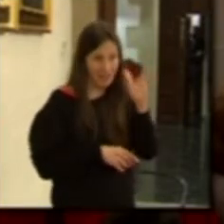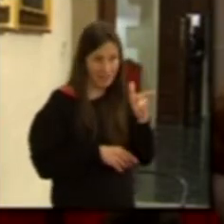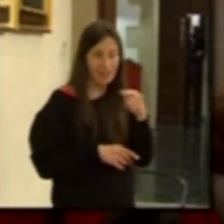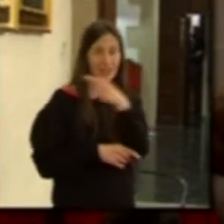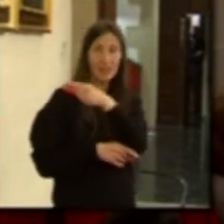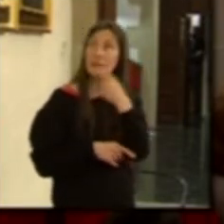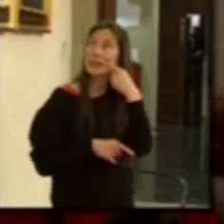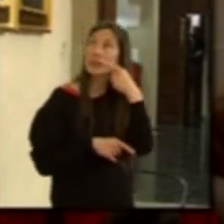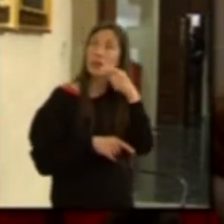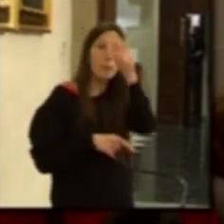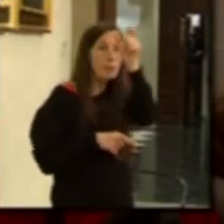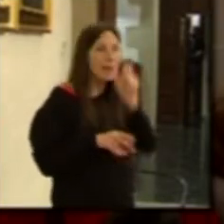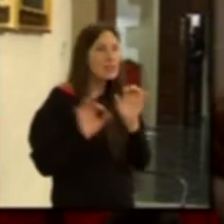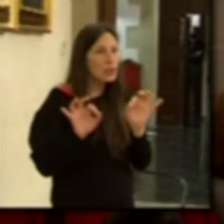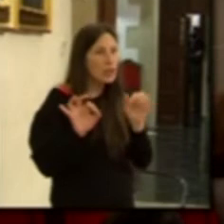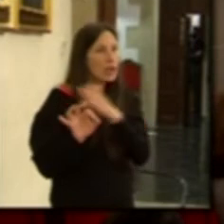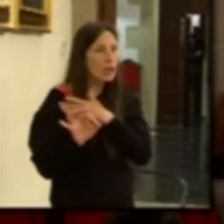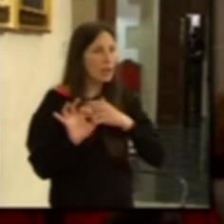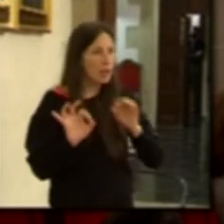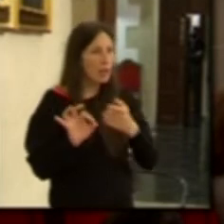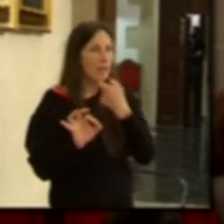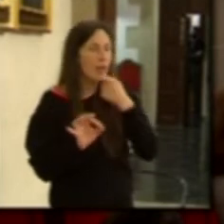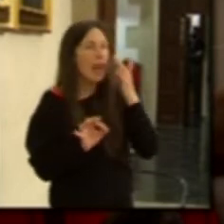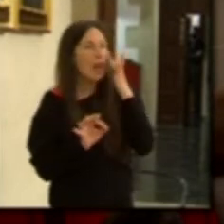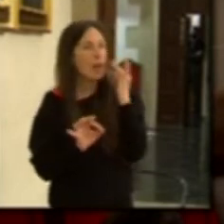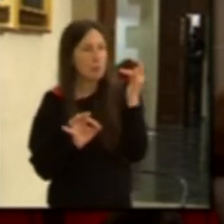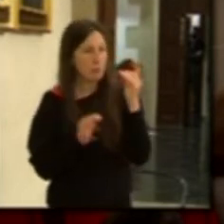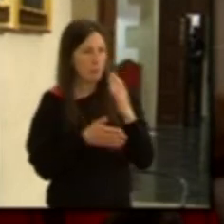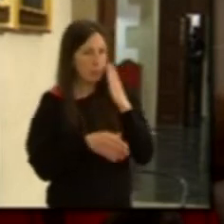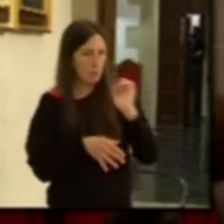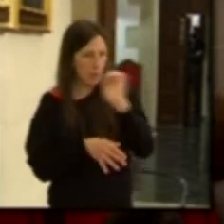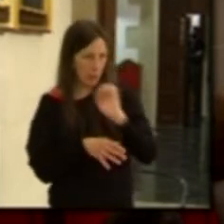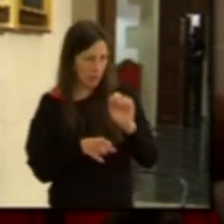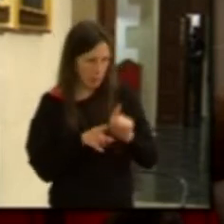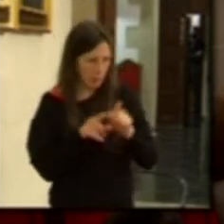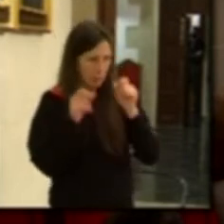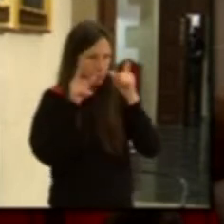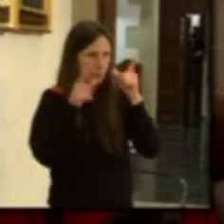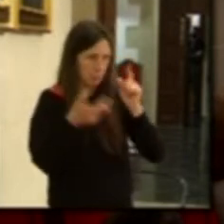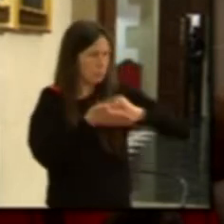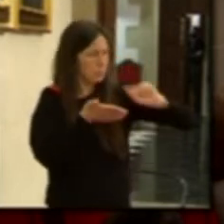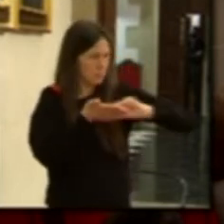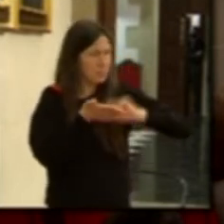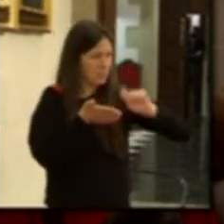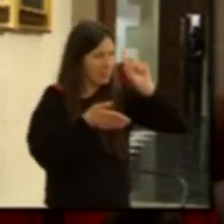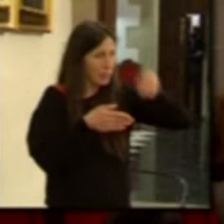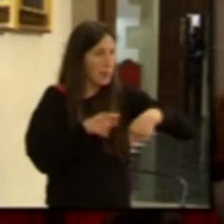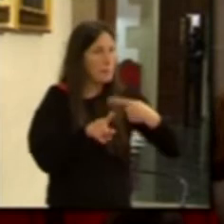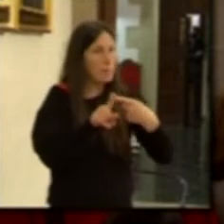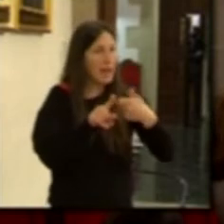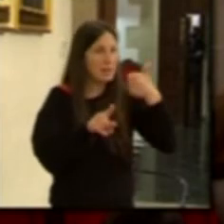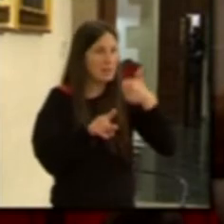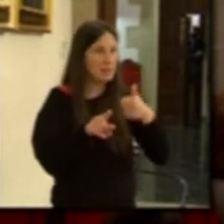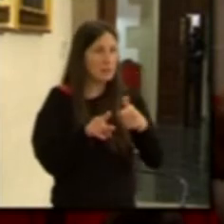era higienista. I en aquesta època, i abans de les pandèmies, va descobrir una cosa tan fàcil que ara diria que és el